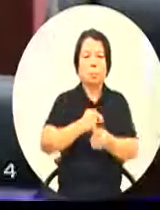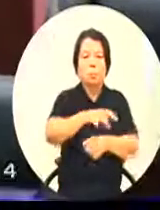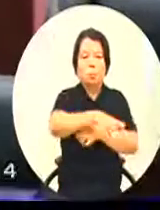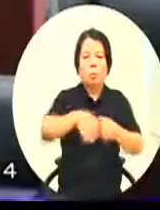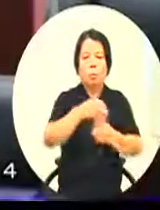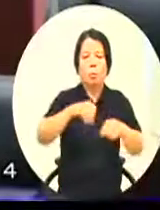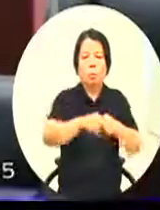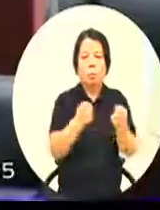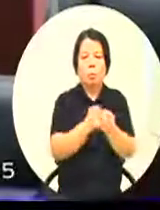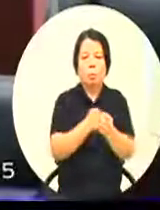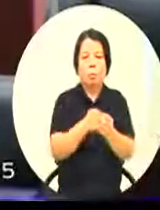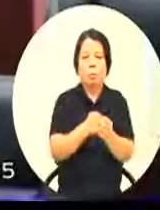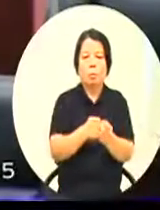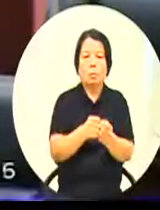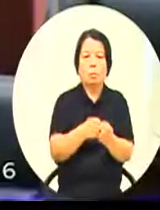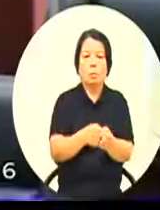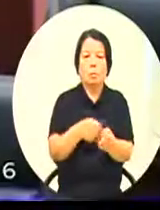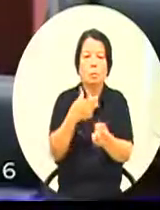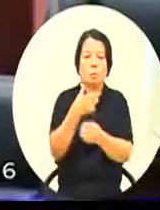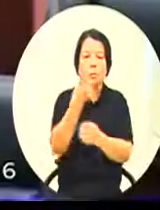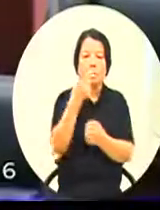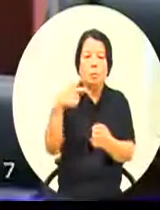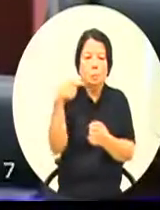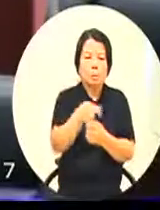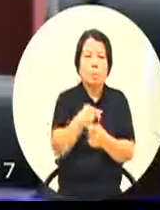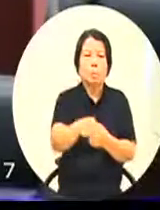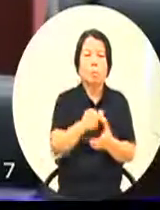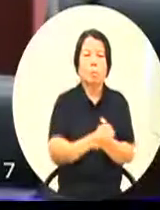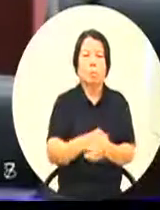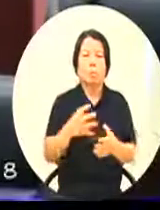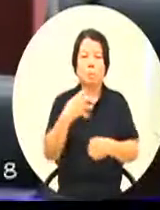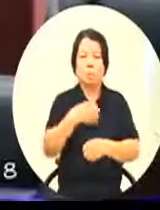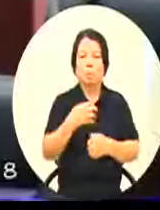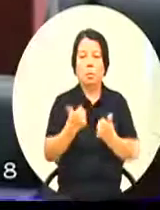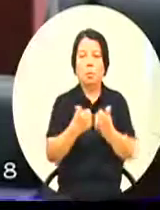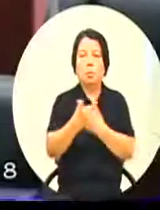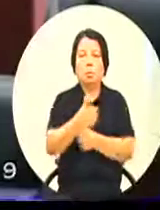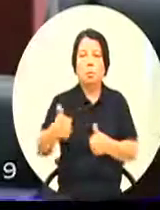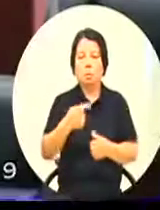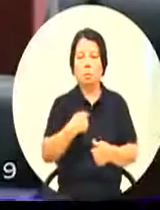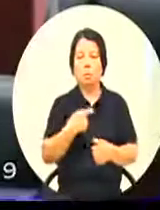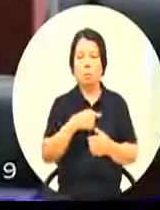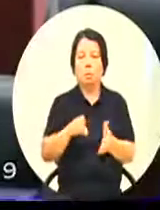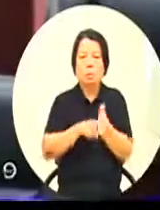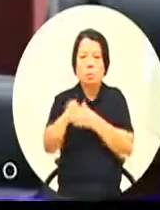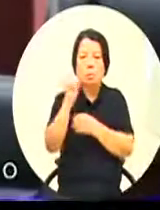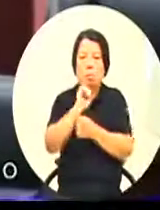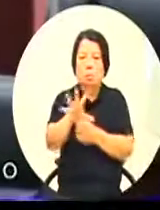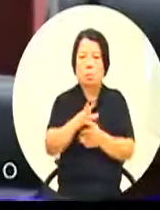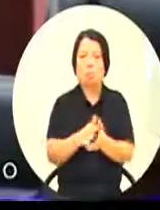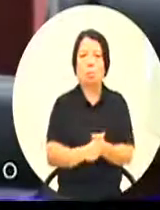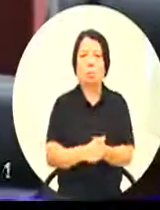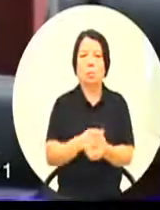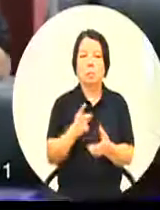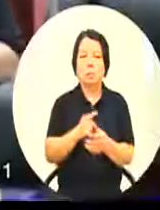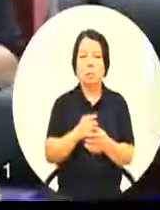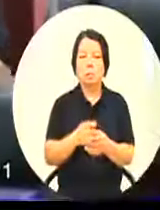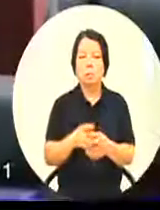最少的一个方式。这个当初吴怡正议员还有本席也一直跟大家讲，我们有几个方案